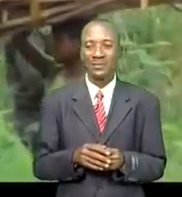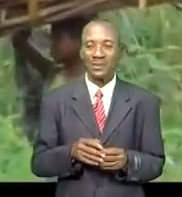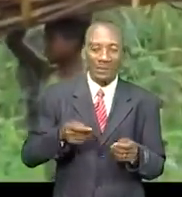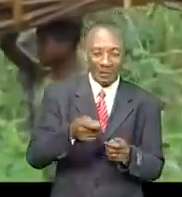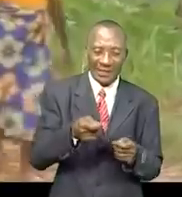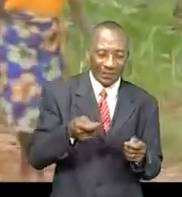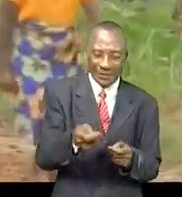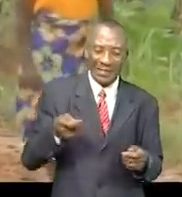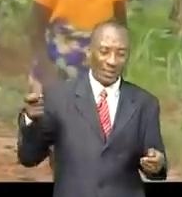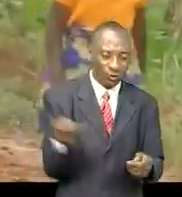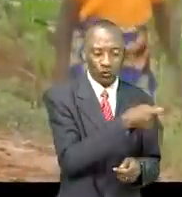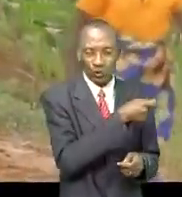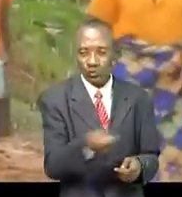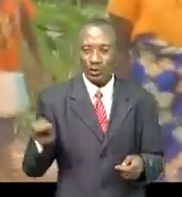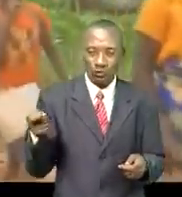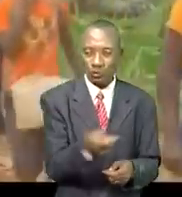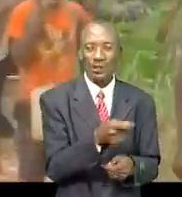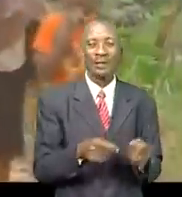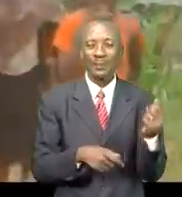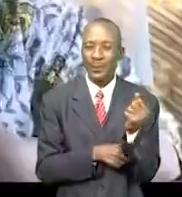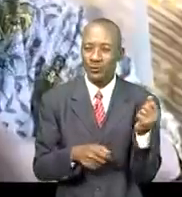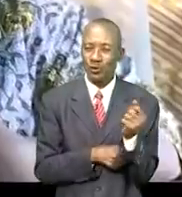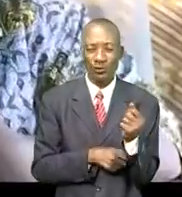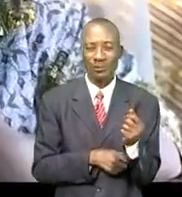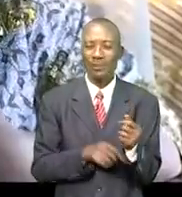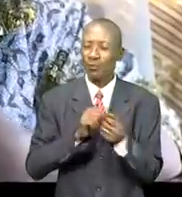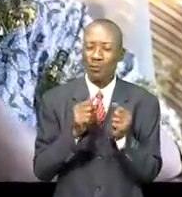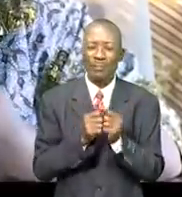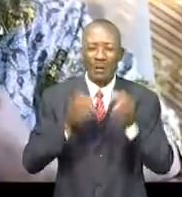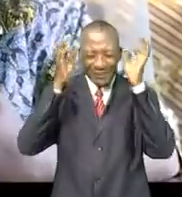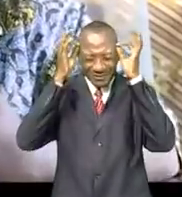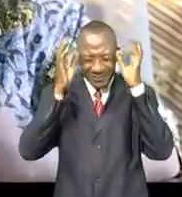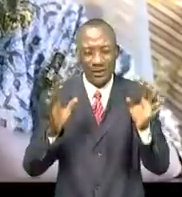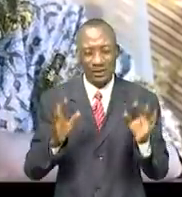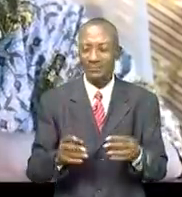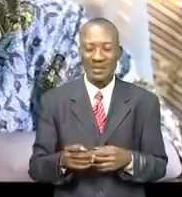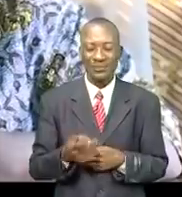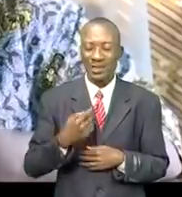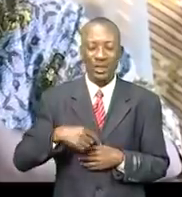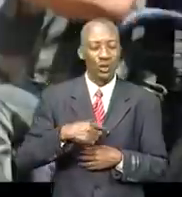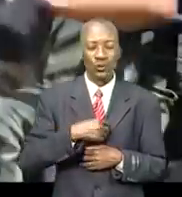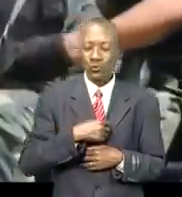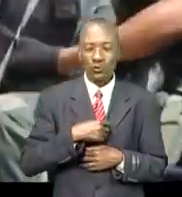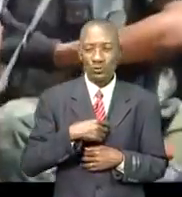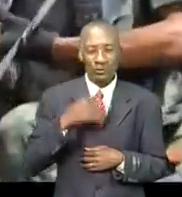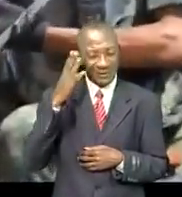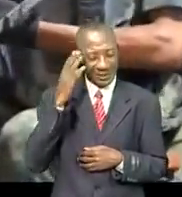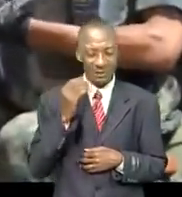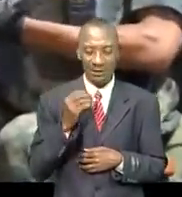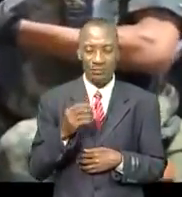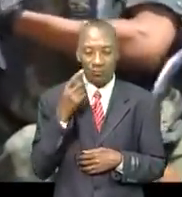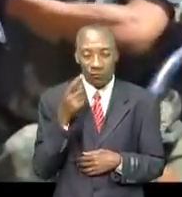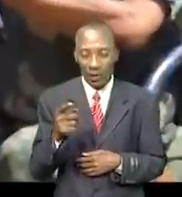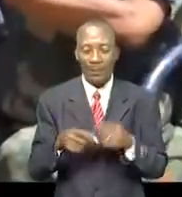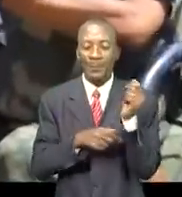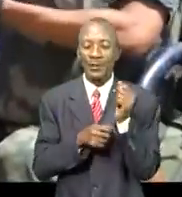Ituri, c'est quelque chose qu'on ne peut pas imaginer. Quelqu'un qui est mort, pourquoi couper sa tête? La mobilisation